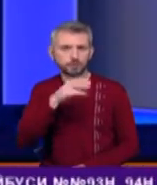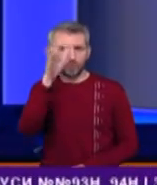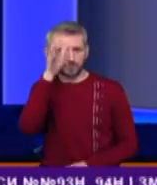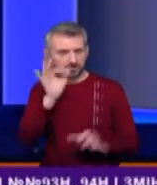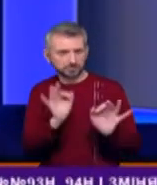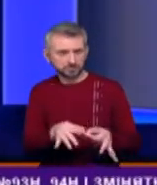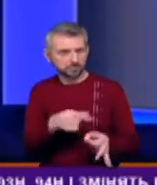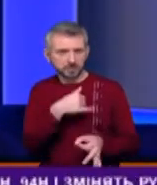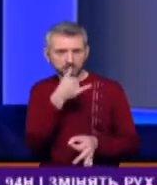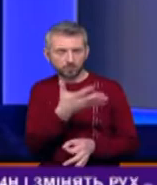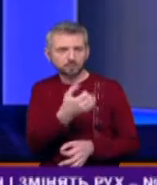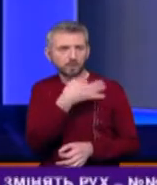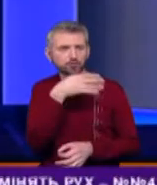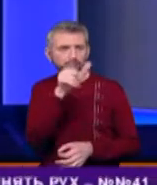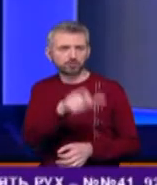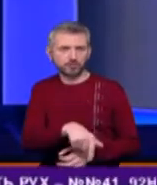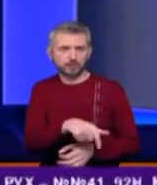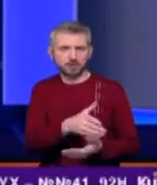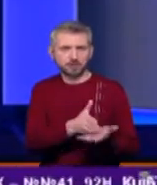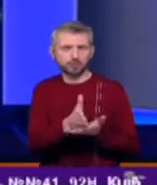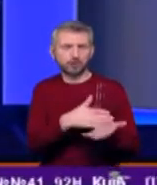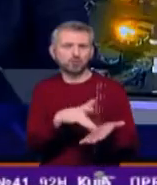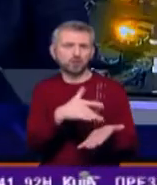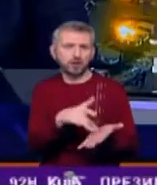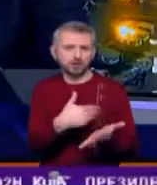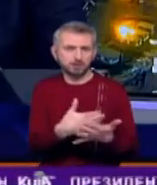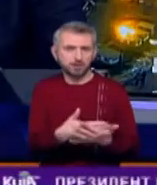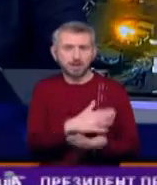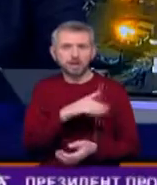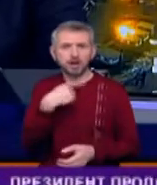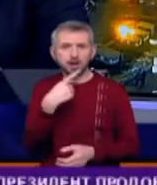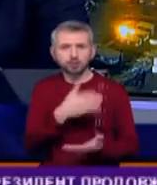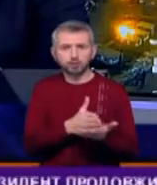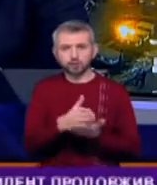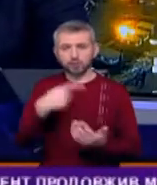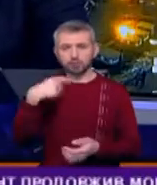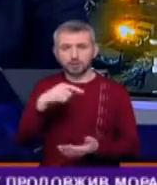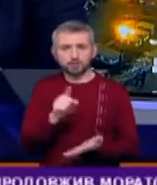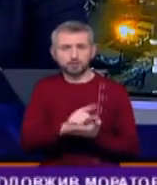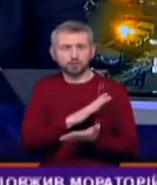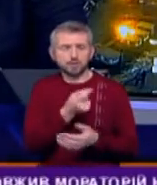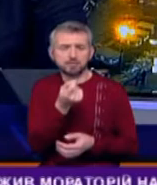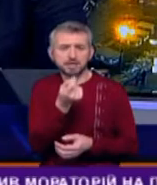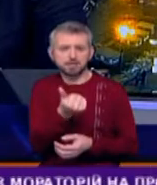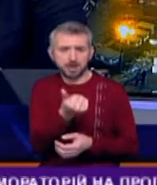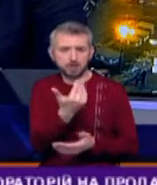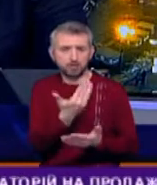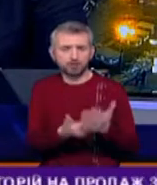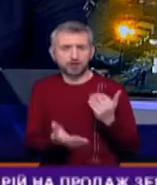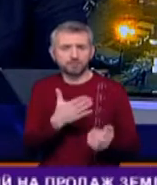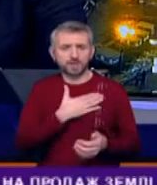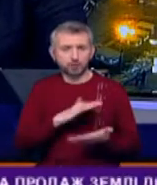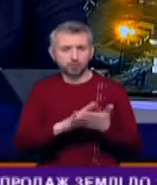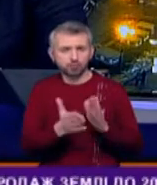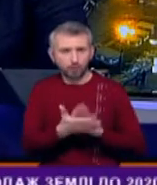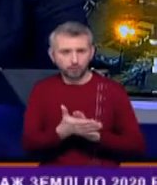тому що ми не можемо взяти будь-кого на посаду, умовно кажучи, бухгалтера. Не кажучи вже про посаду президента, мусить бути мінімальний, хоча б в наших